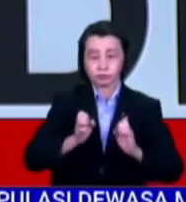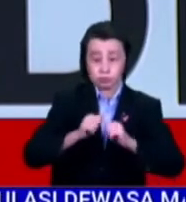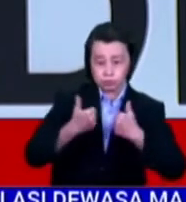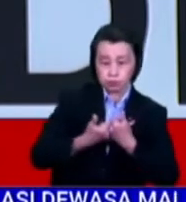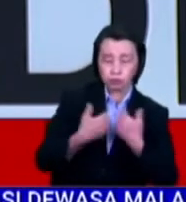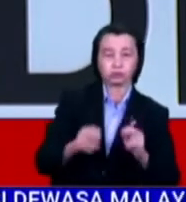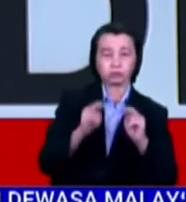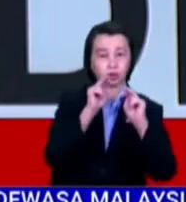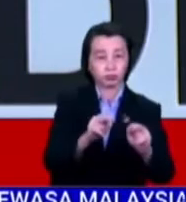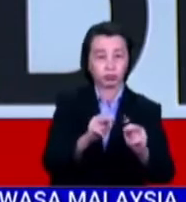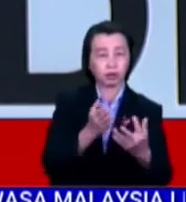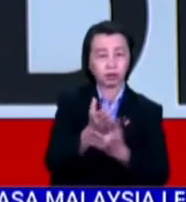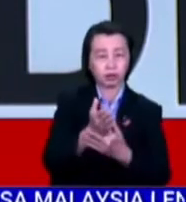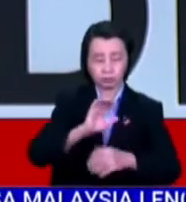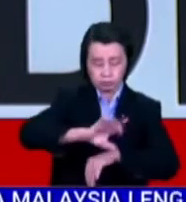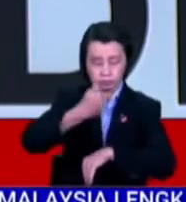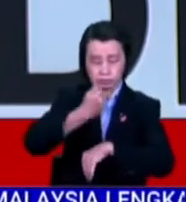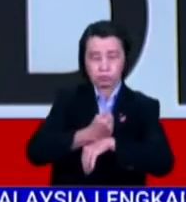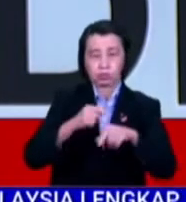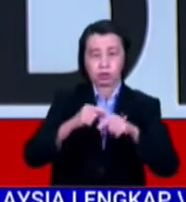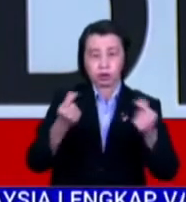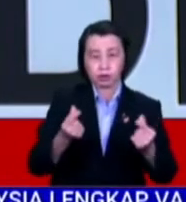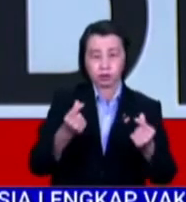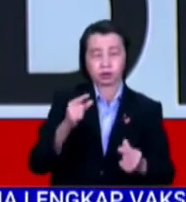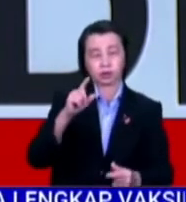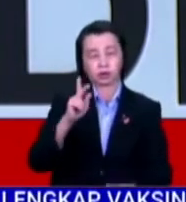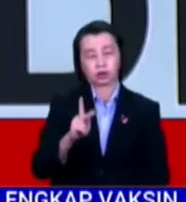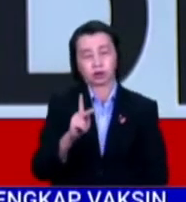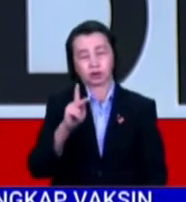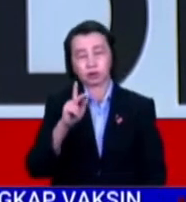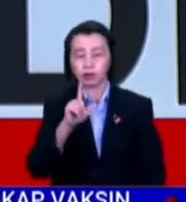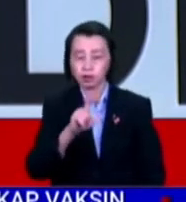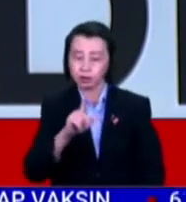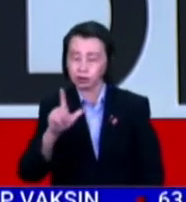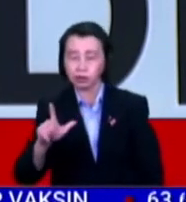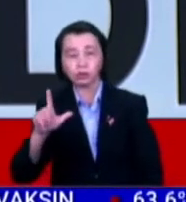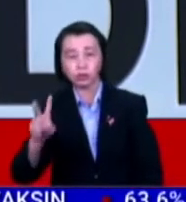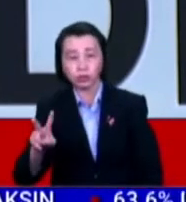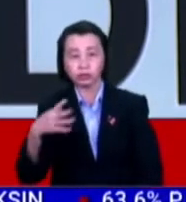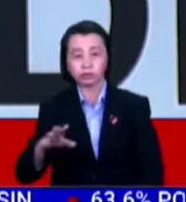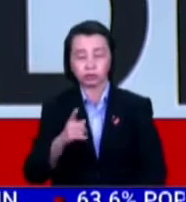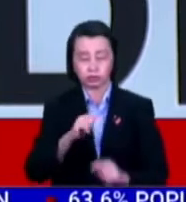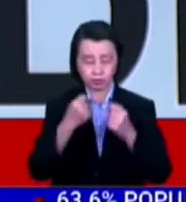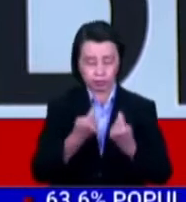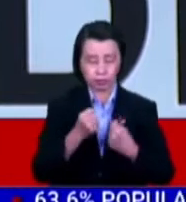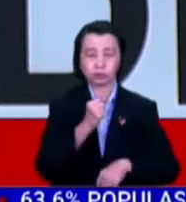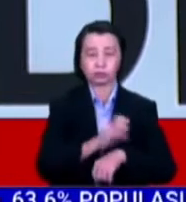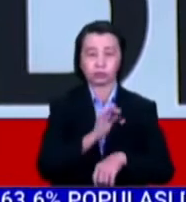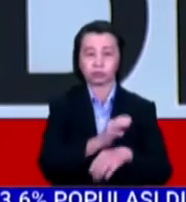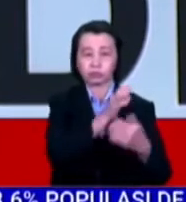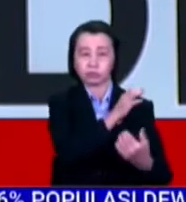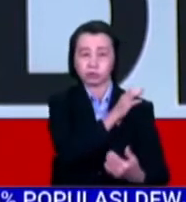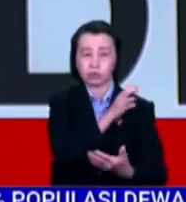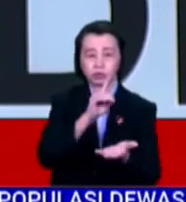melihat melalui penubuhan Greater Klang Valley Task Force yang telah dipengerusikan oleh Datuk